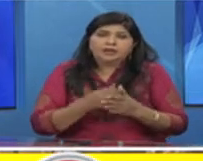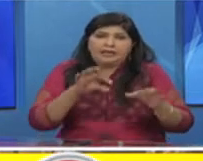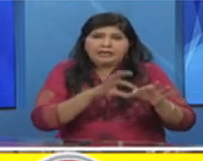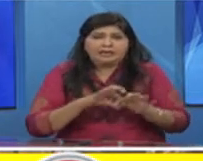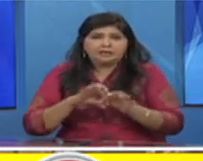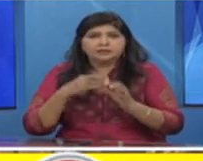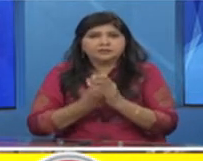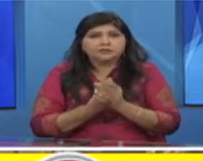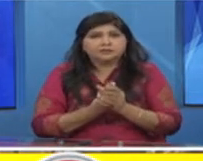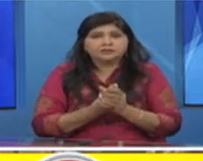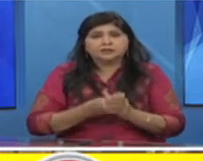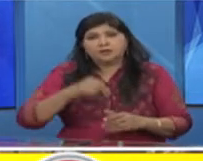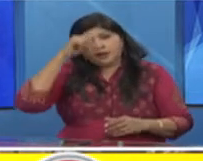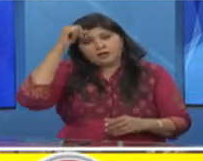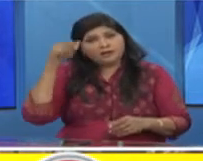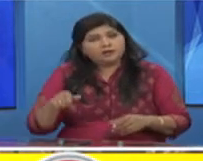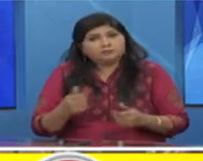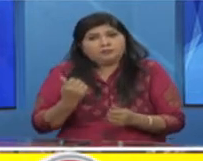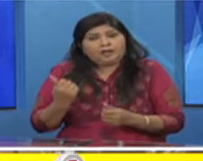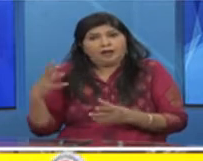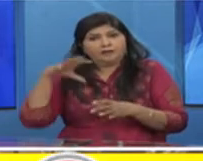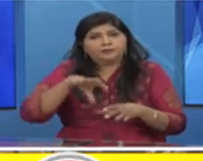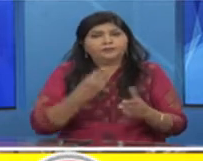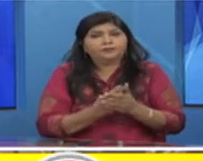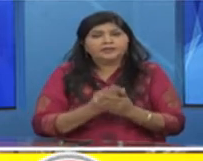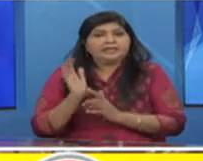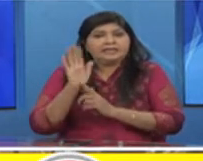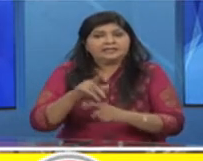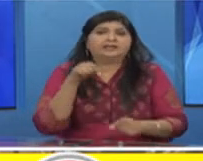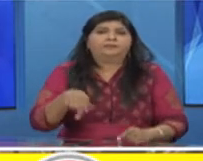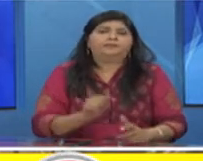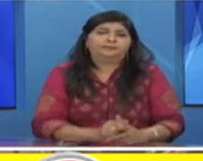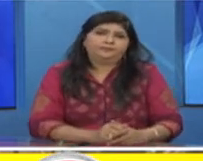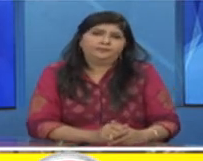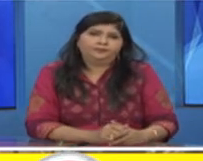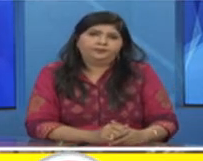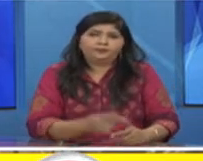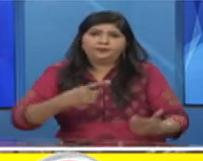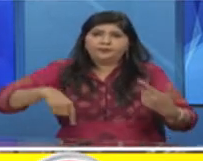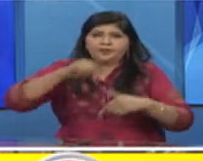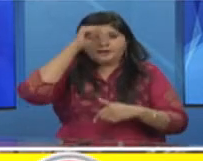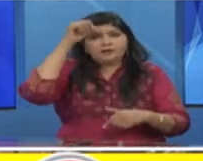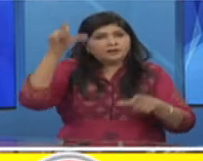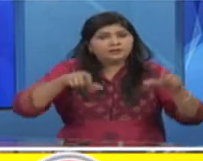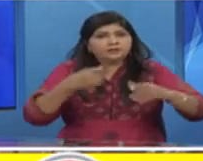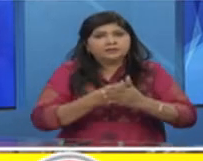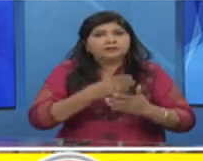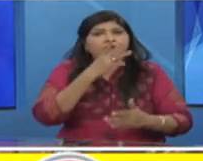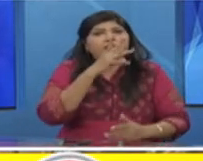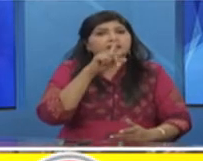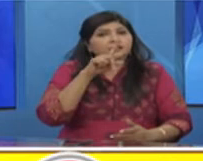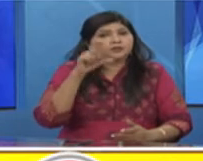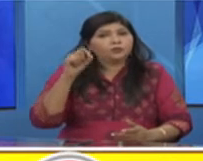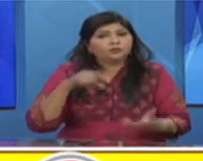स्वर देश को कितनी बड़ी ताकत देता है, उसका ये उदाहरण है। मेरे प्यारे देशवासियों, 31